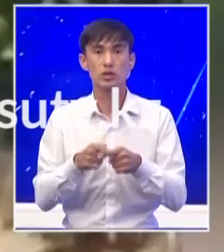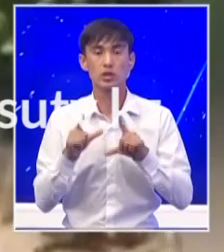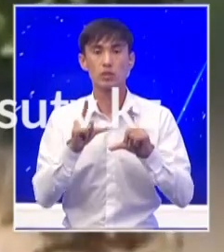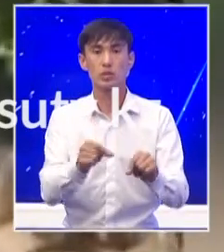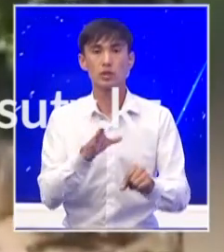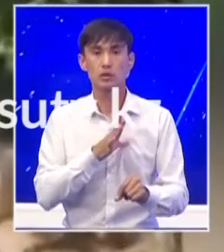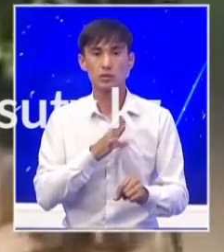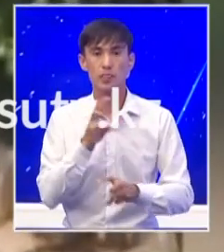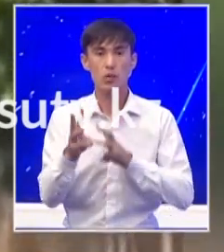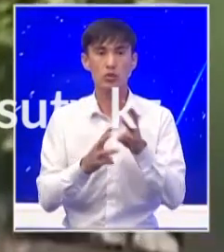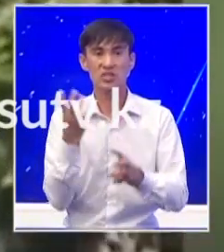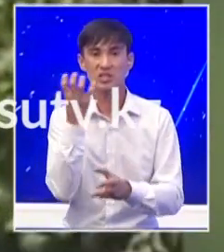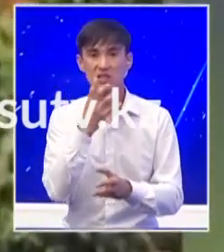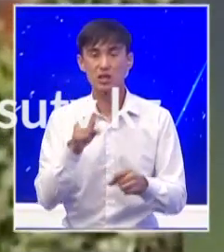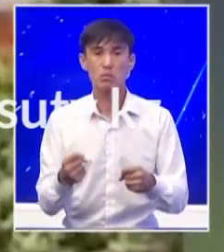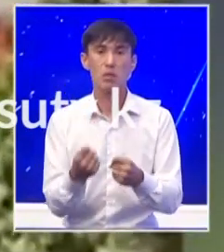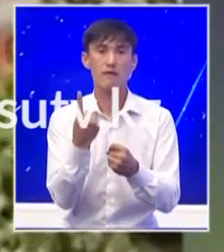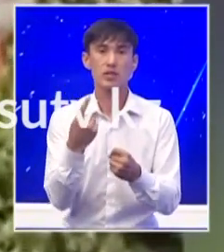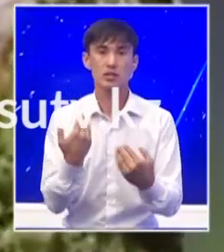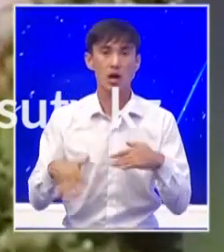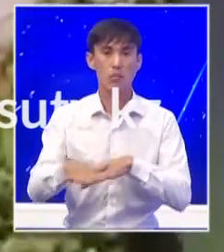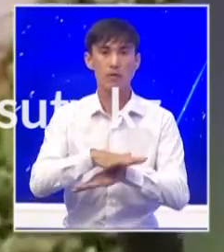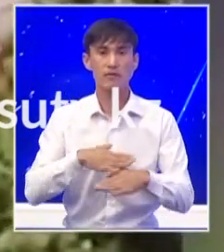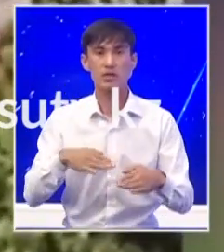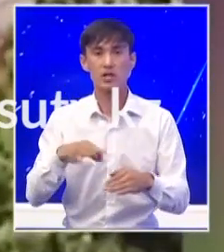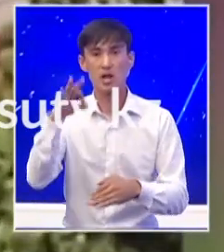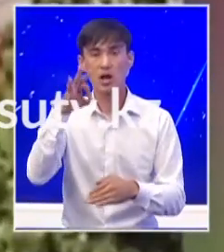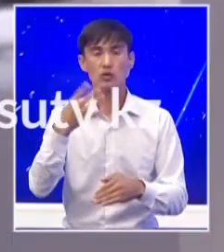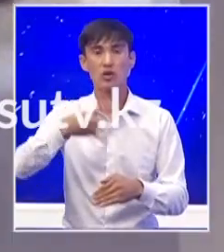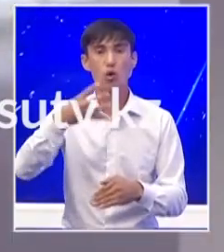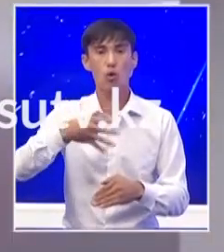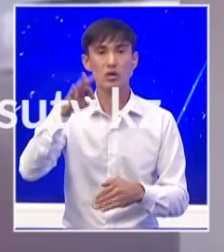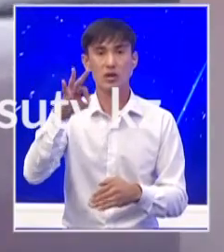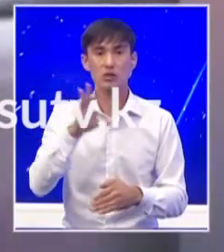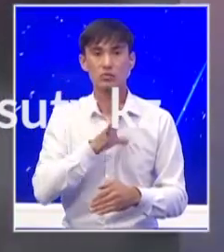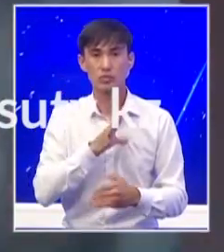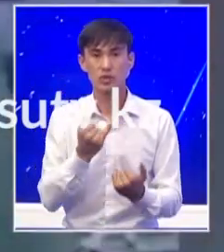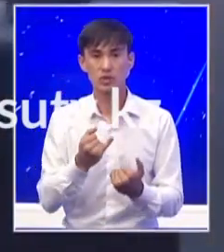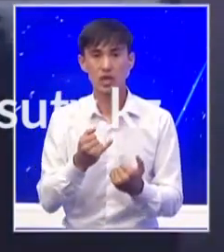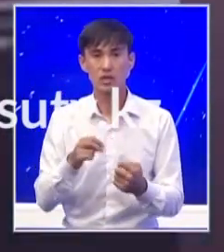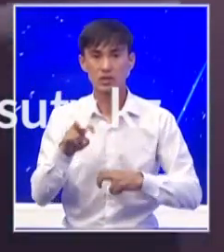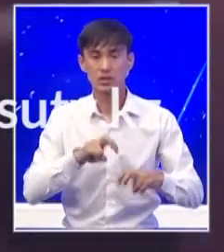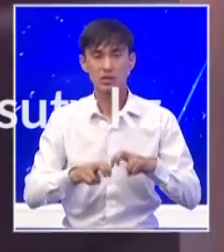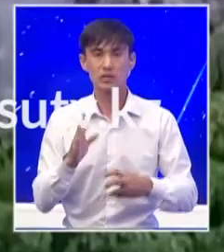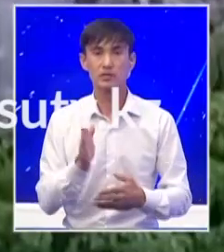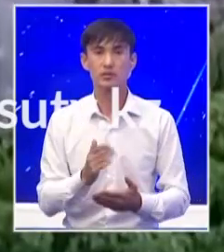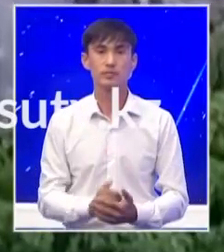шыққан болуы мүмкін деген болжам бар. Себебі аймақта сынап бағанасы 40 градусқа дейін көтерілген. Қазір тергеу жүріп